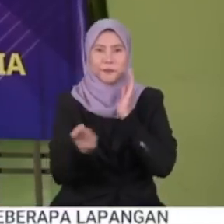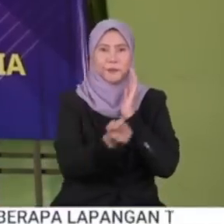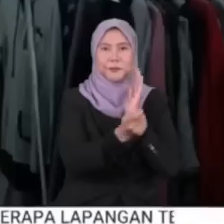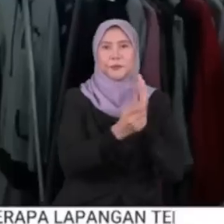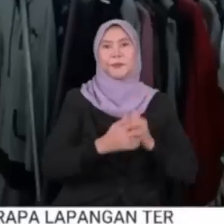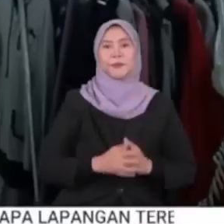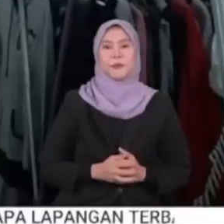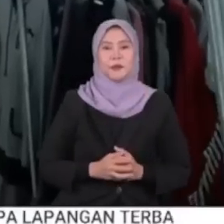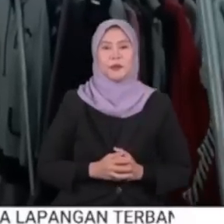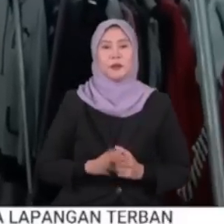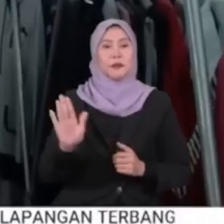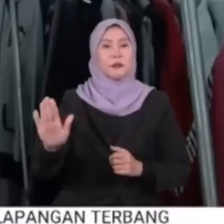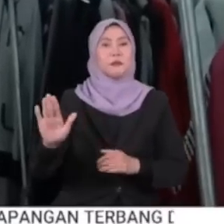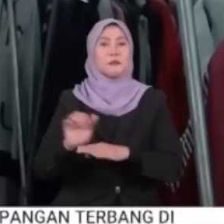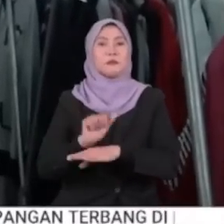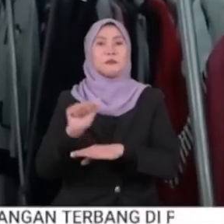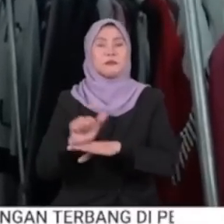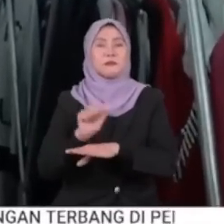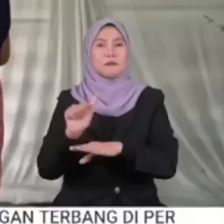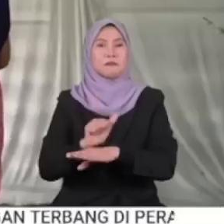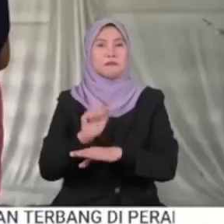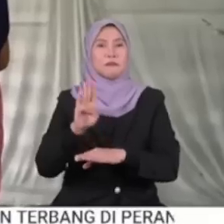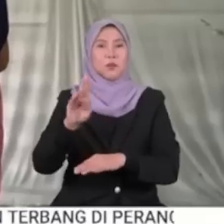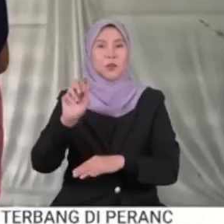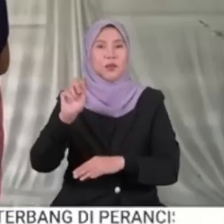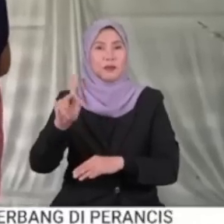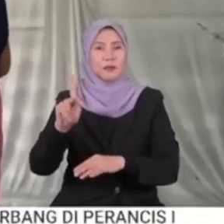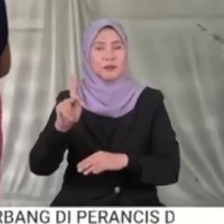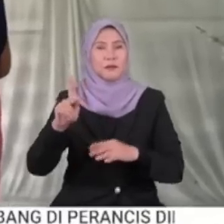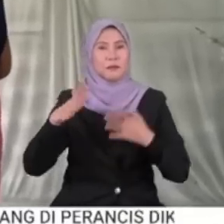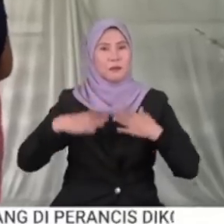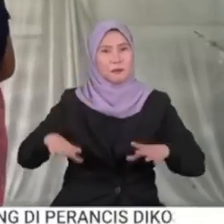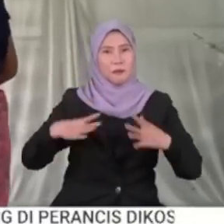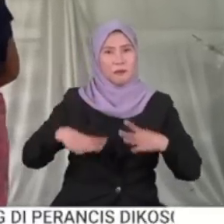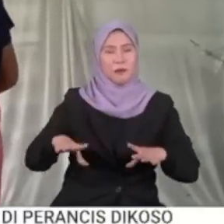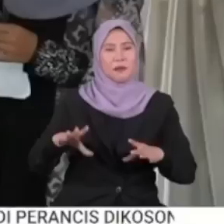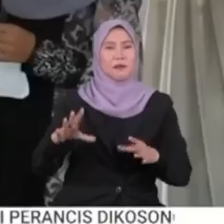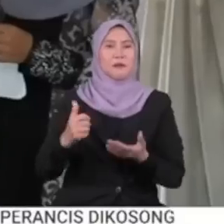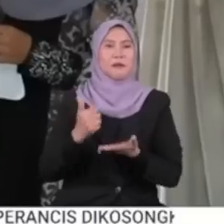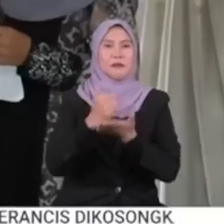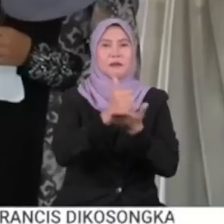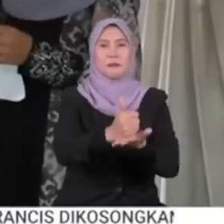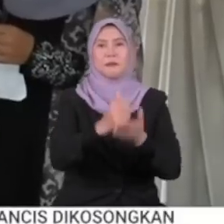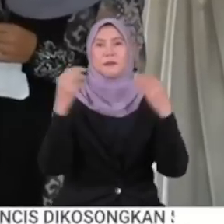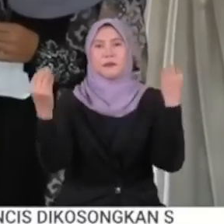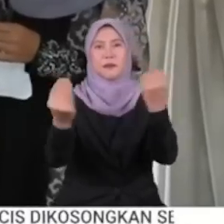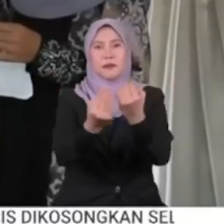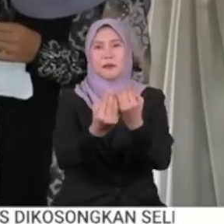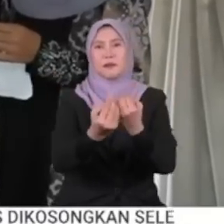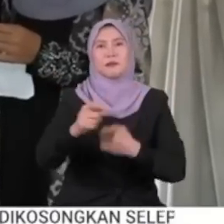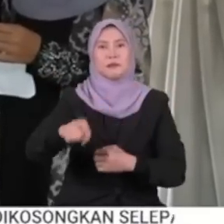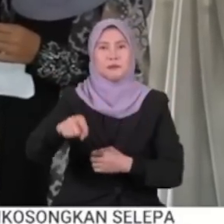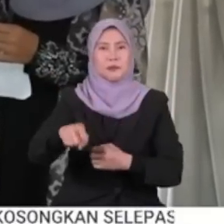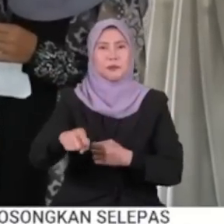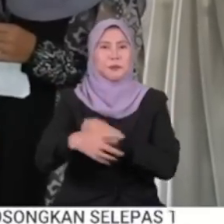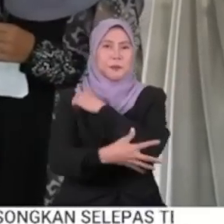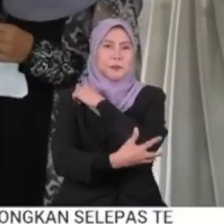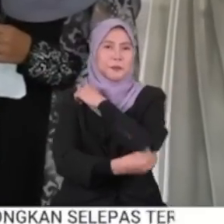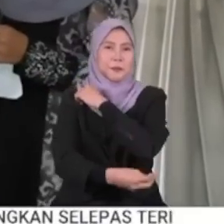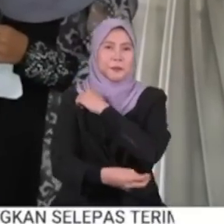turut mengendalikan butik amal, rumah anak yatim serta rumah kasih budiman bagi membantu masyarakat setempat yang memerlukan.